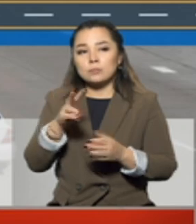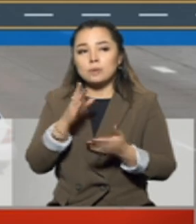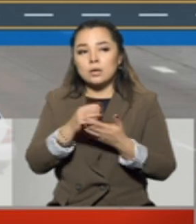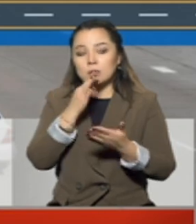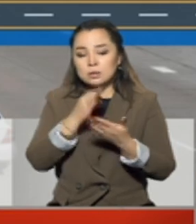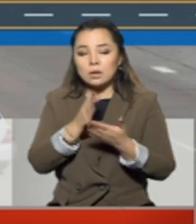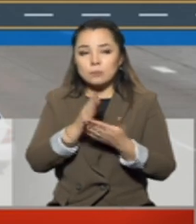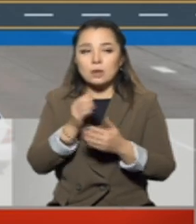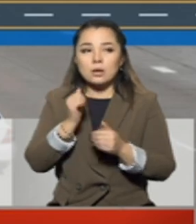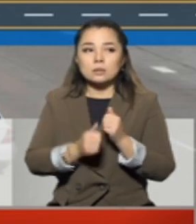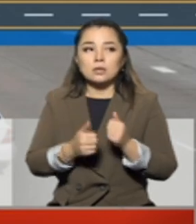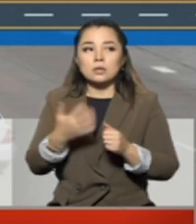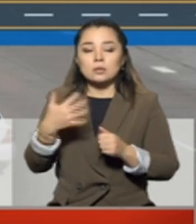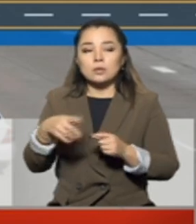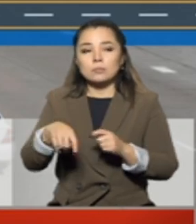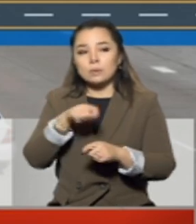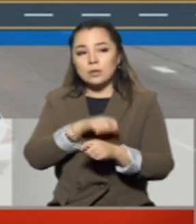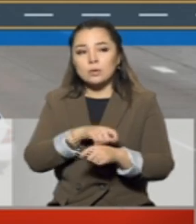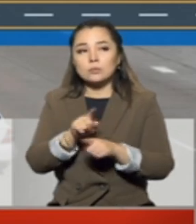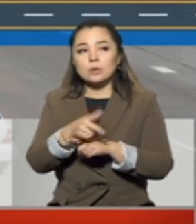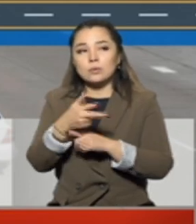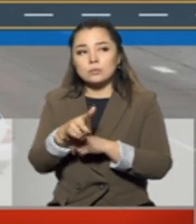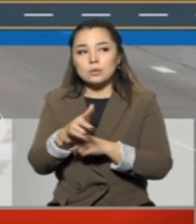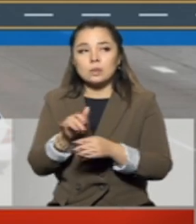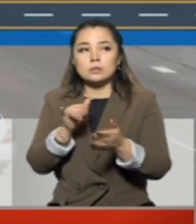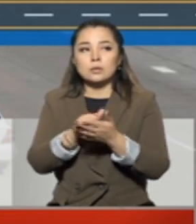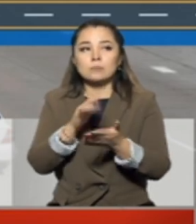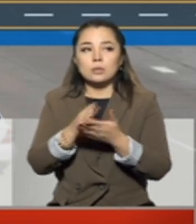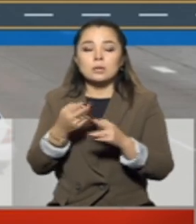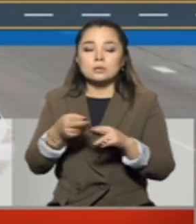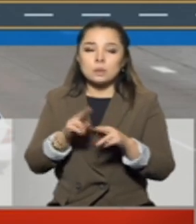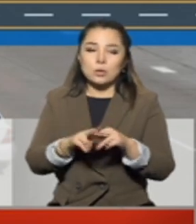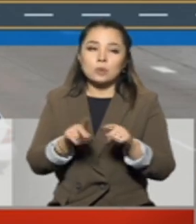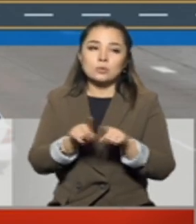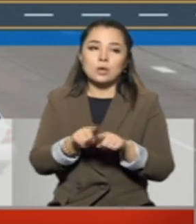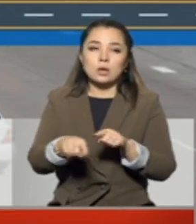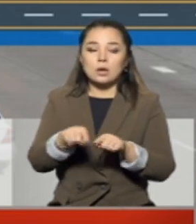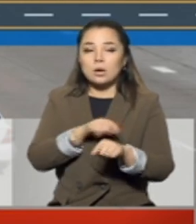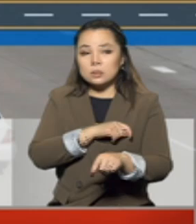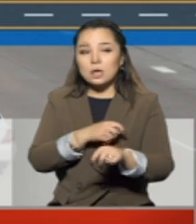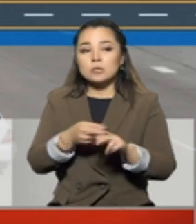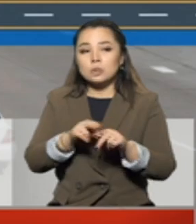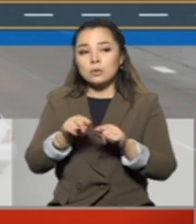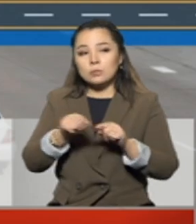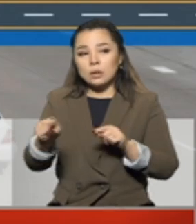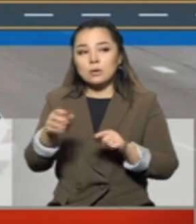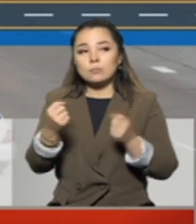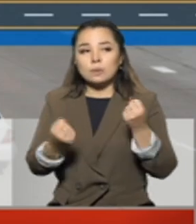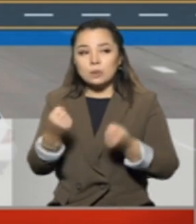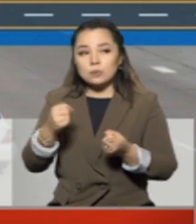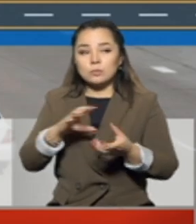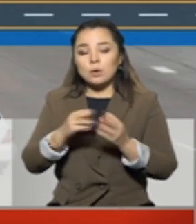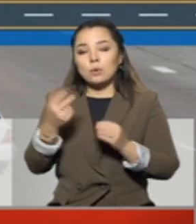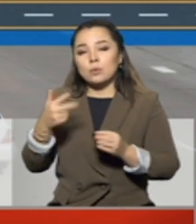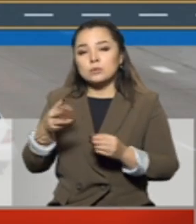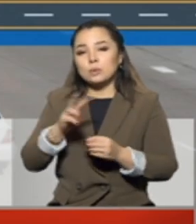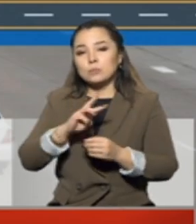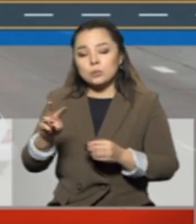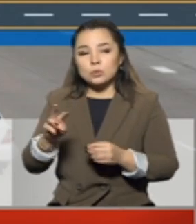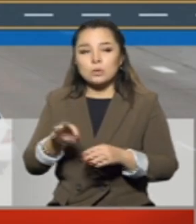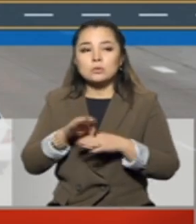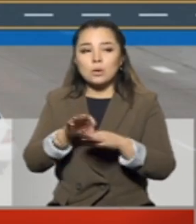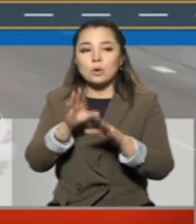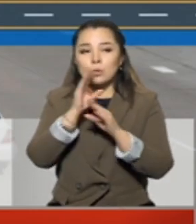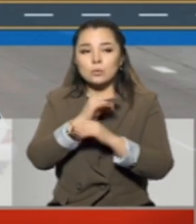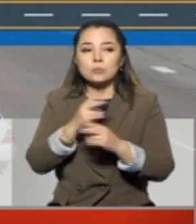делік. Әрбір 50 шақырым сайын камера орнатылған. Яғни бұл аралықты кез келген көлік кемі 30 минутта жүріп